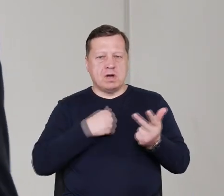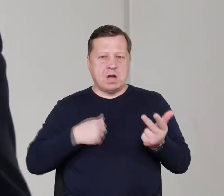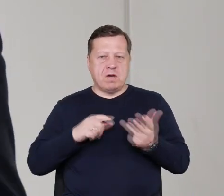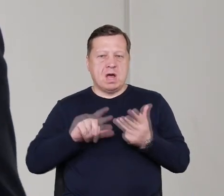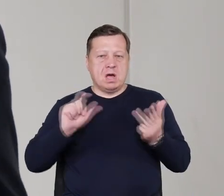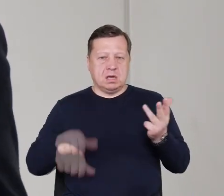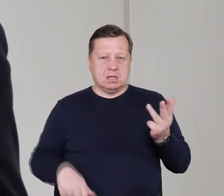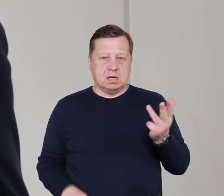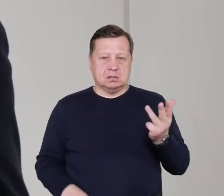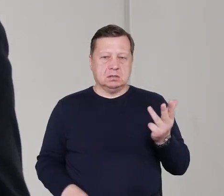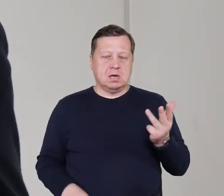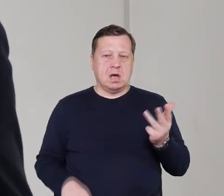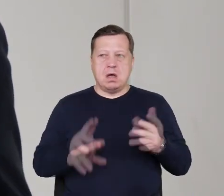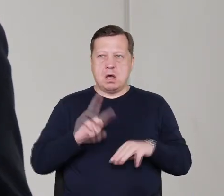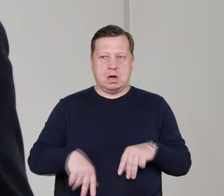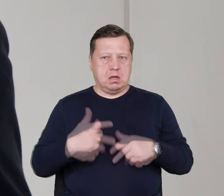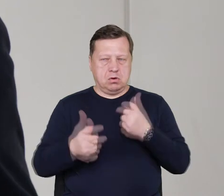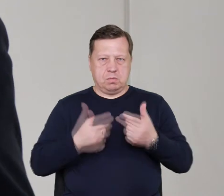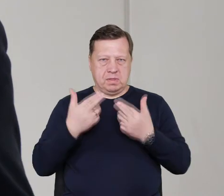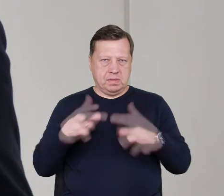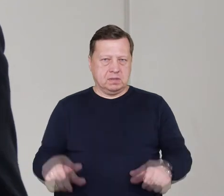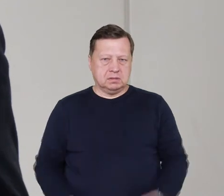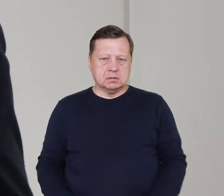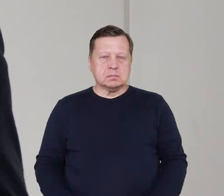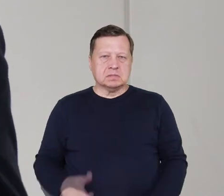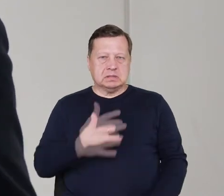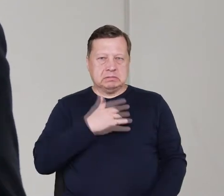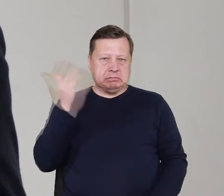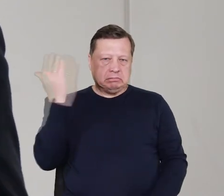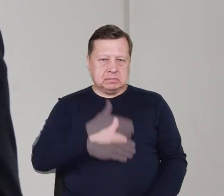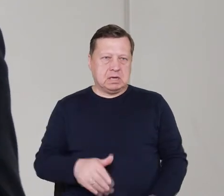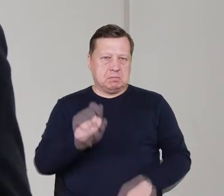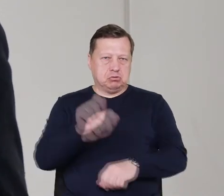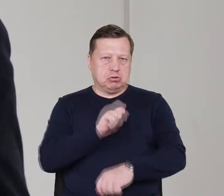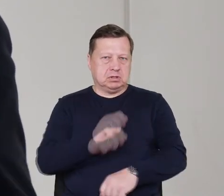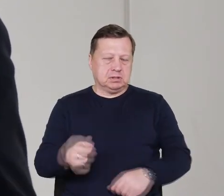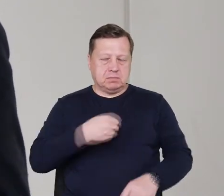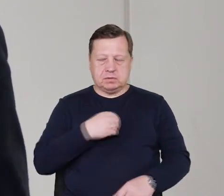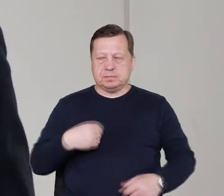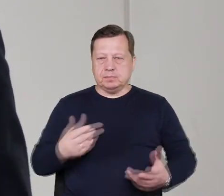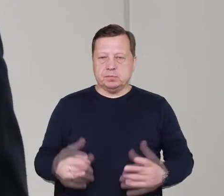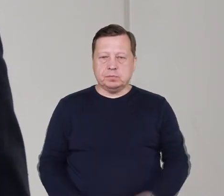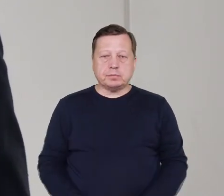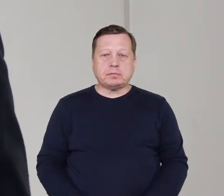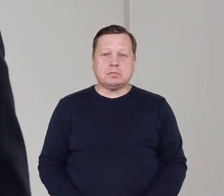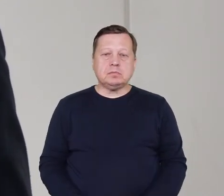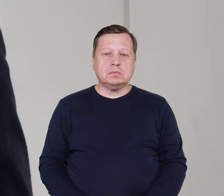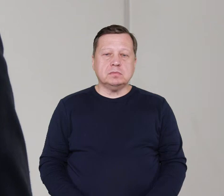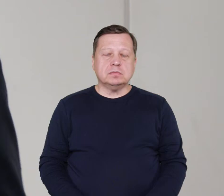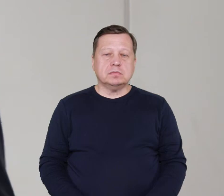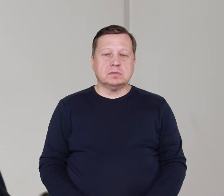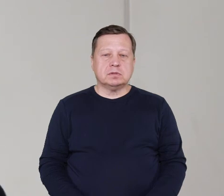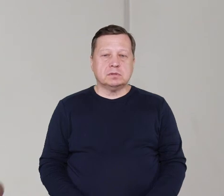nic się nie goi Jesteśmy zupełnie nie czułem anty chrześcijańskim krajem który nic nie robi dla